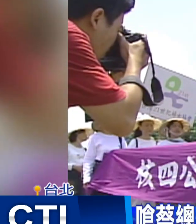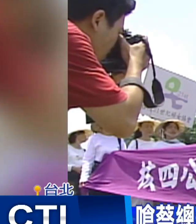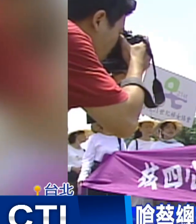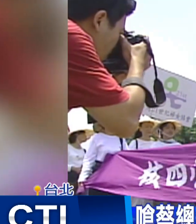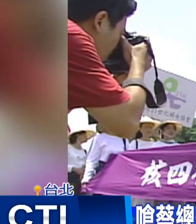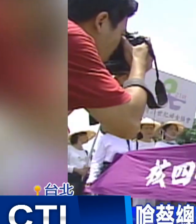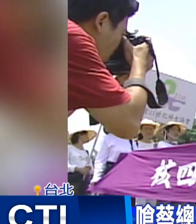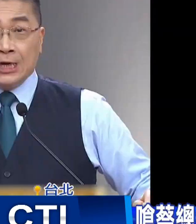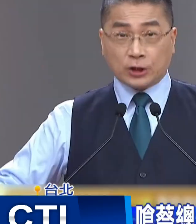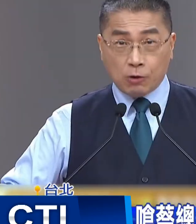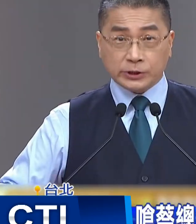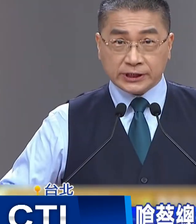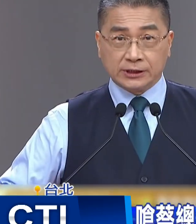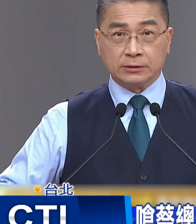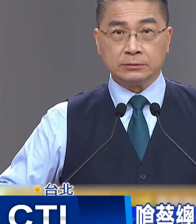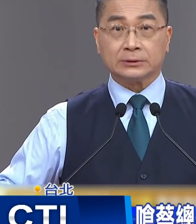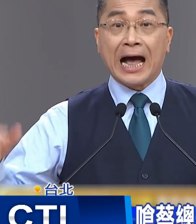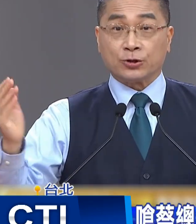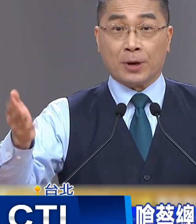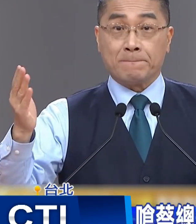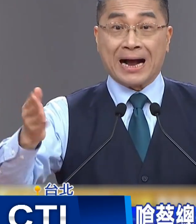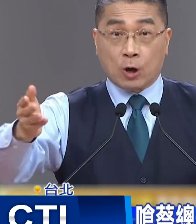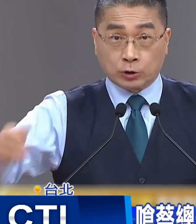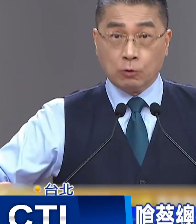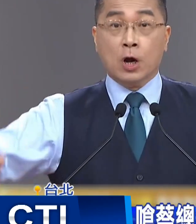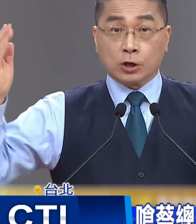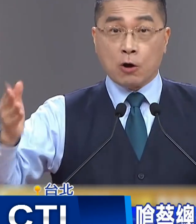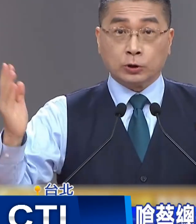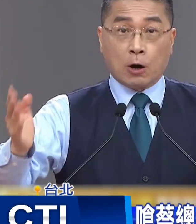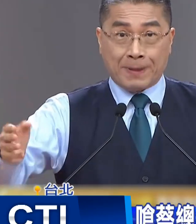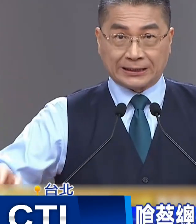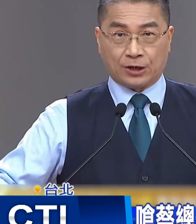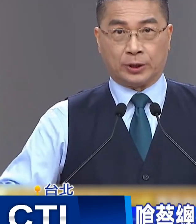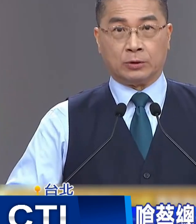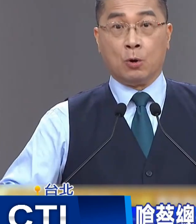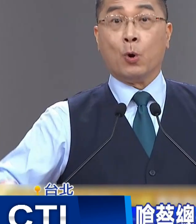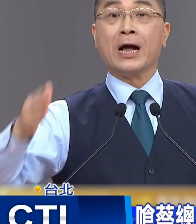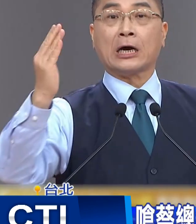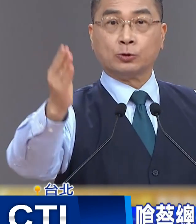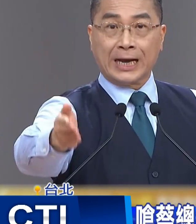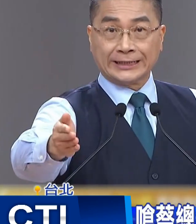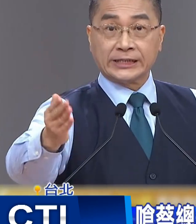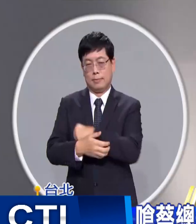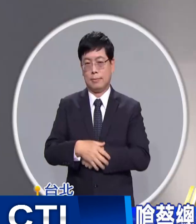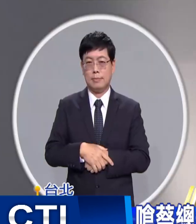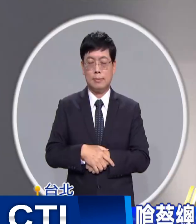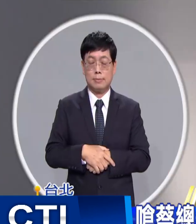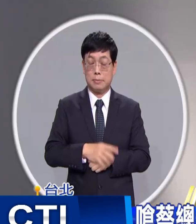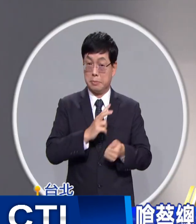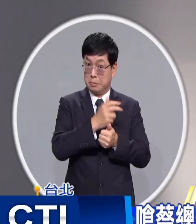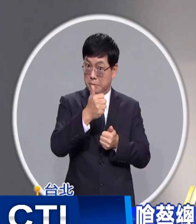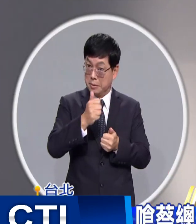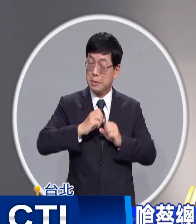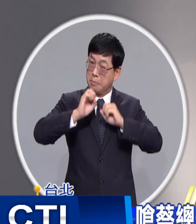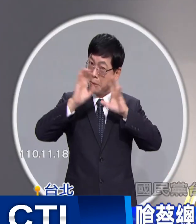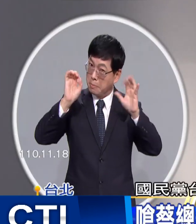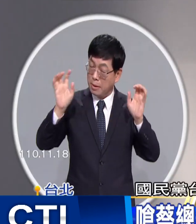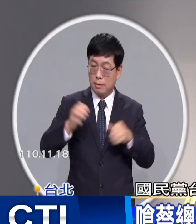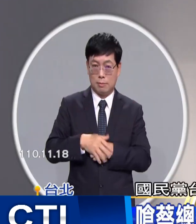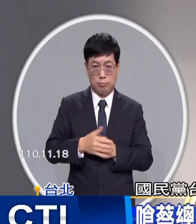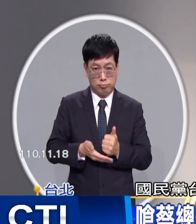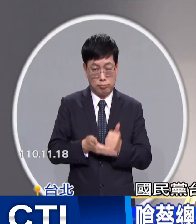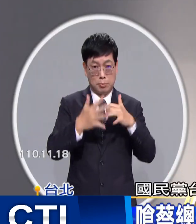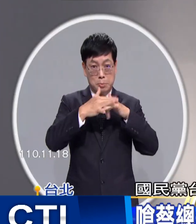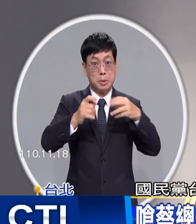四大公投决战倒数，罗志强对上徐国勇，谈到蔡英文废除公投帮大选，激烈交锋。 林英雄高声送赞